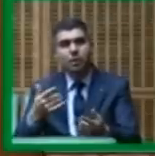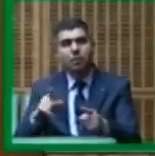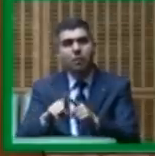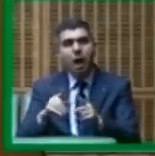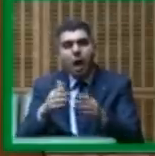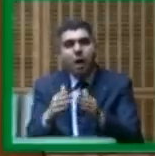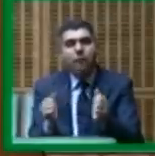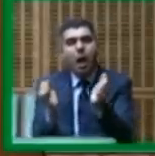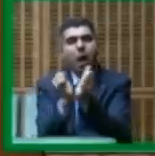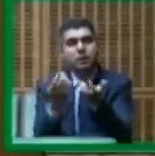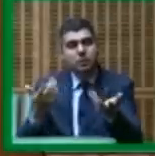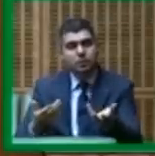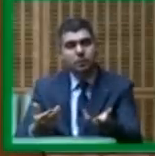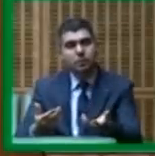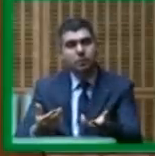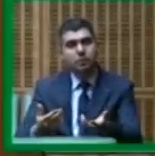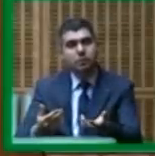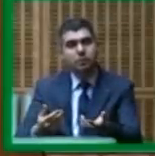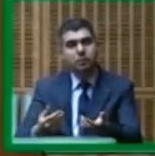للسجن.